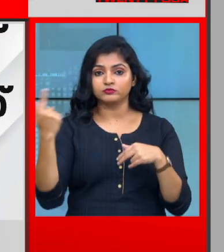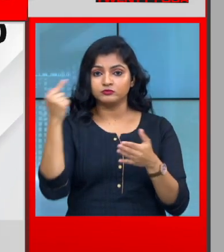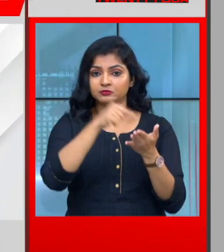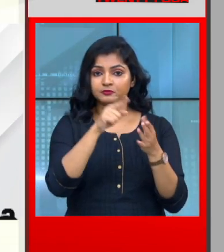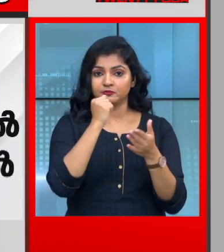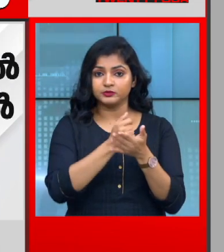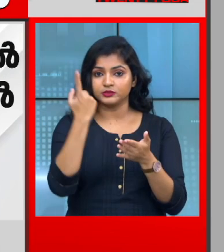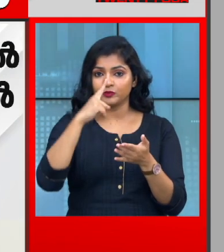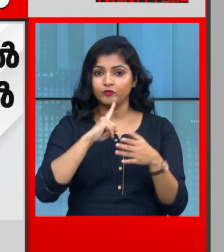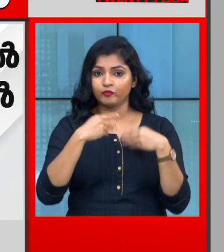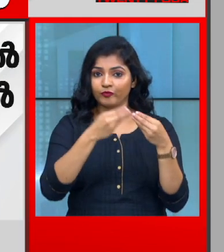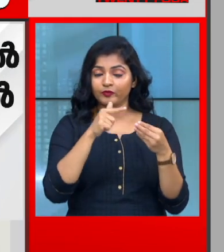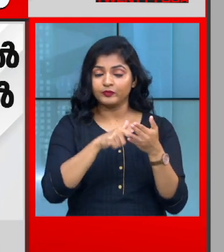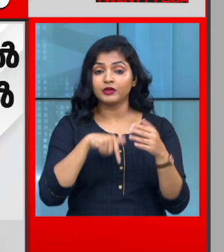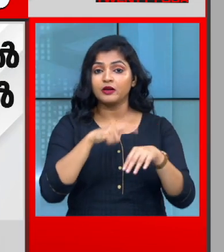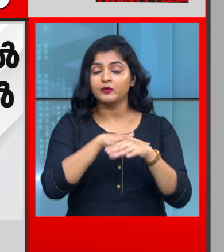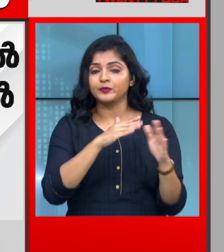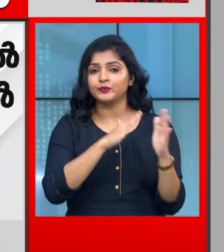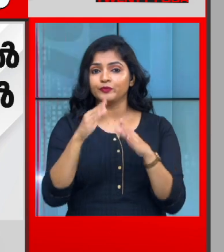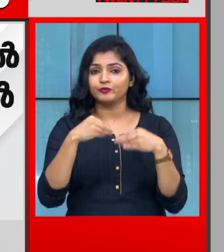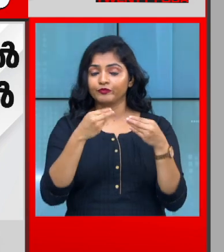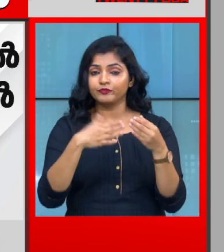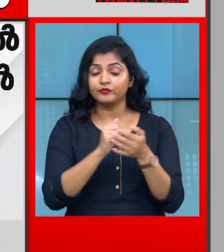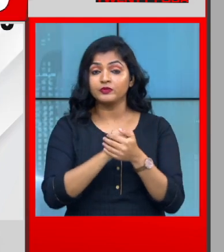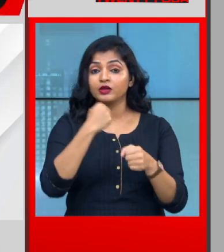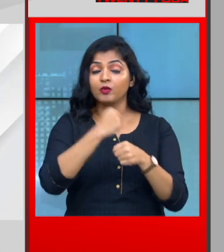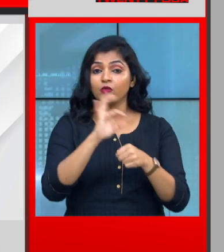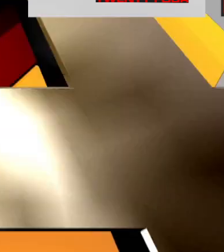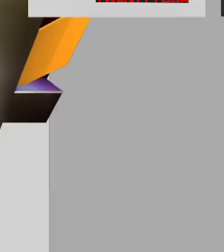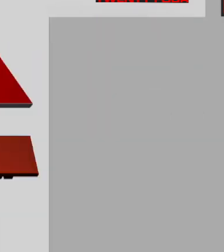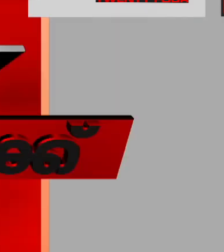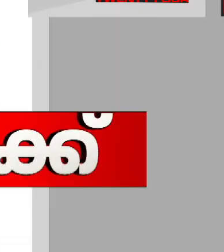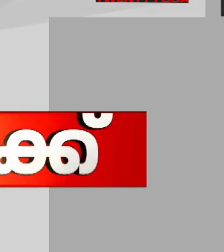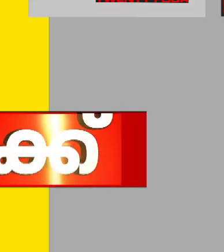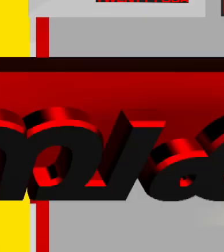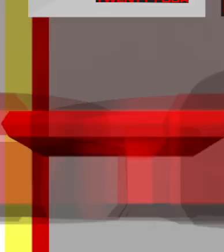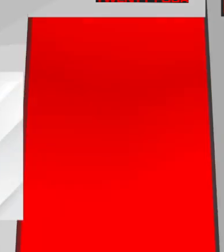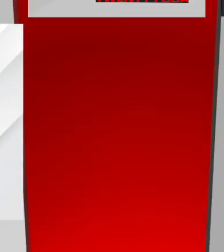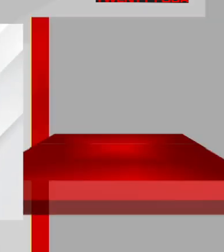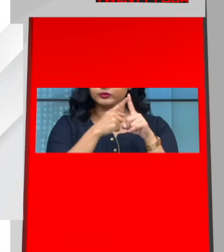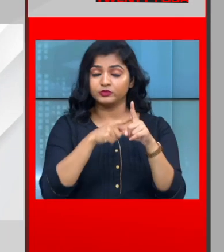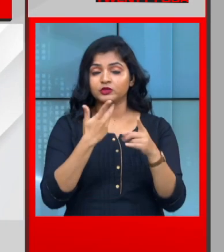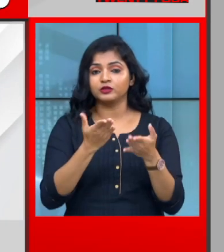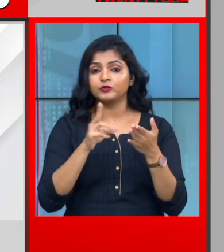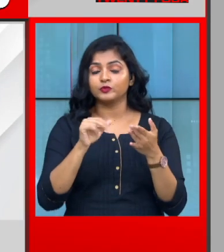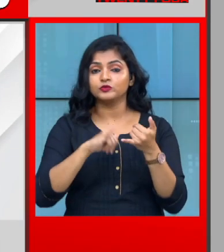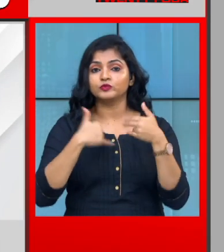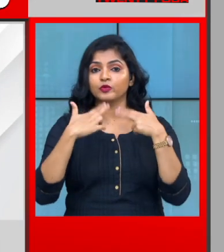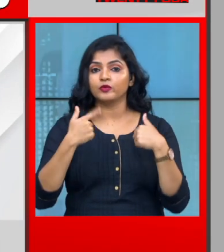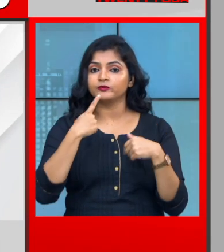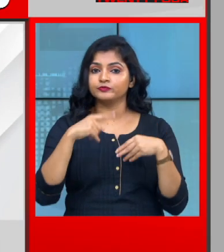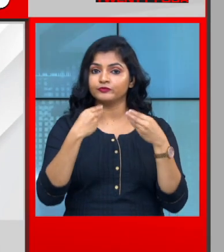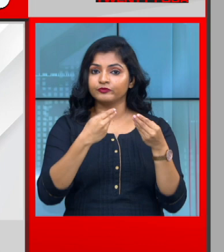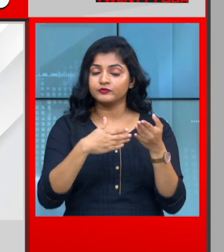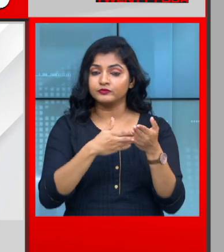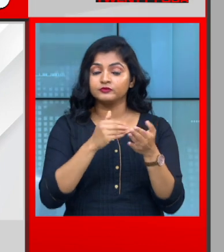ഇപ്പോൾ ഒരു ഇളവ് ലഭിച്ചിരിക്കുകയാണ്. അതായത് സർക്കാർ ഉദ്യോഗസ്ഥർ നേരിട്ട് ഹാജരാകേണ്ടതില്ല എന്നത് സുപ്രീം കോടതി ഇന്ന് വ്യക്തമാക്കി. ഒപ്പം തന്നെ കേസ്